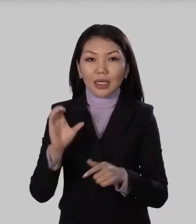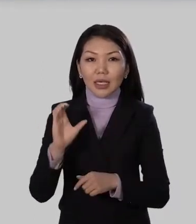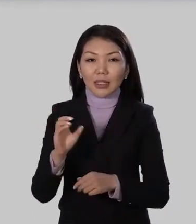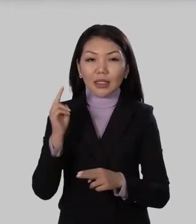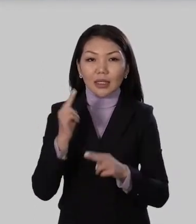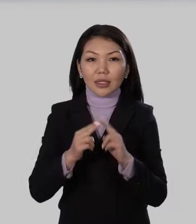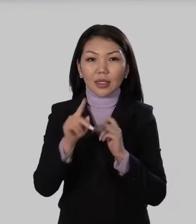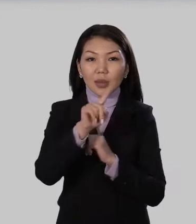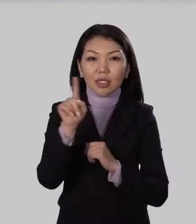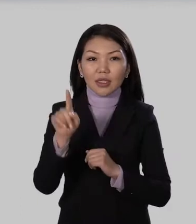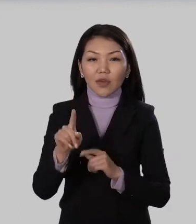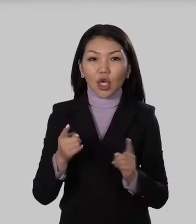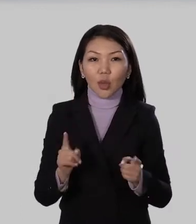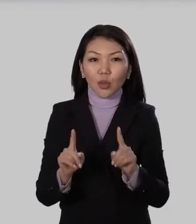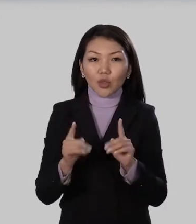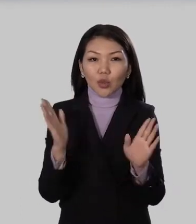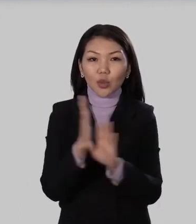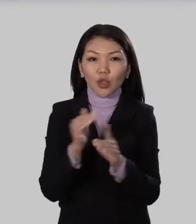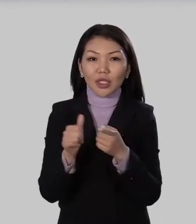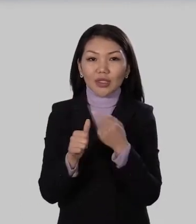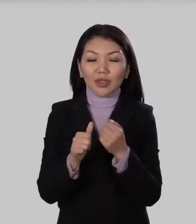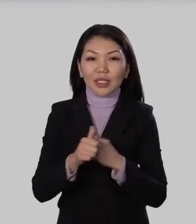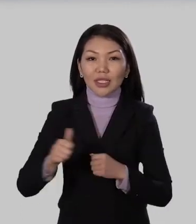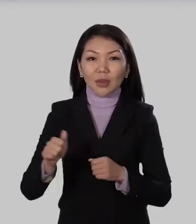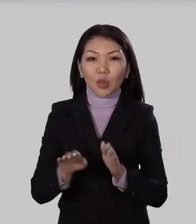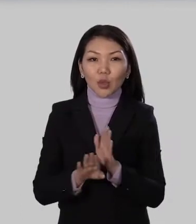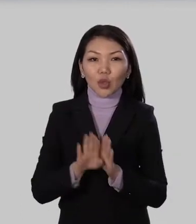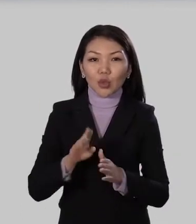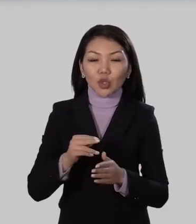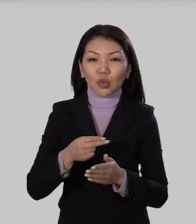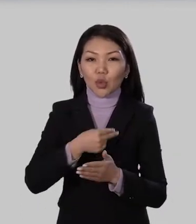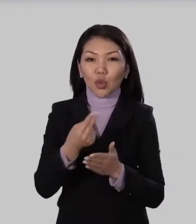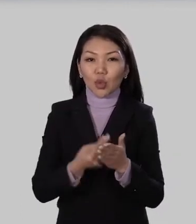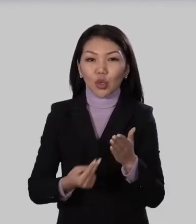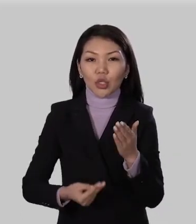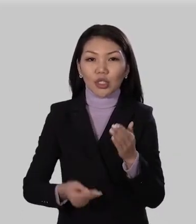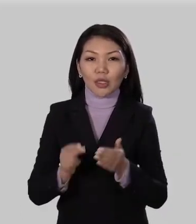приставок? Почему природу называют самым лучшим художником?